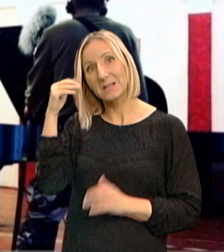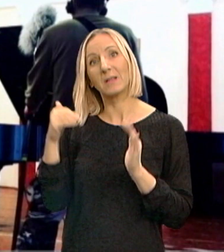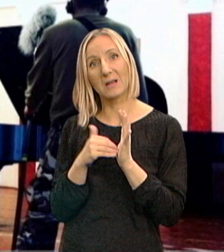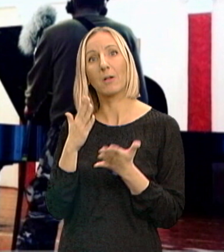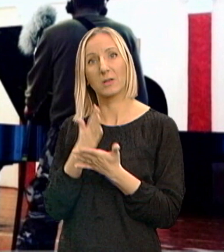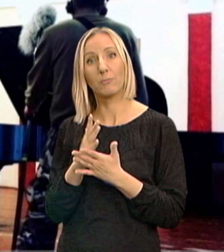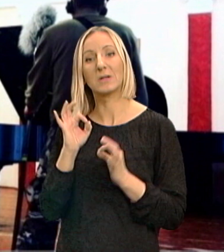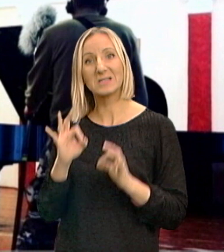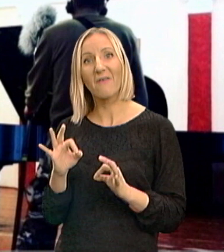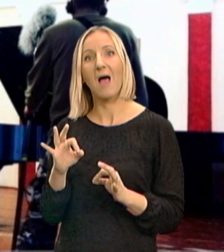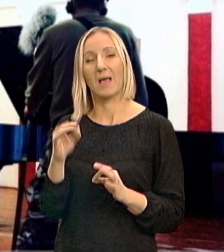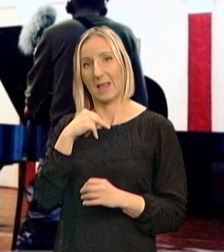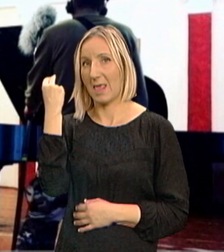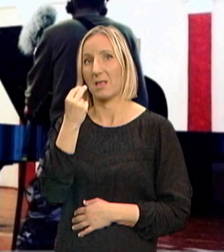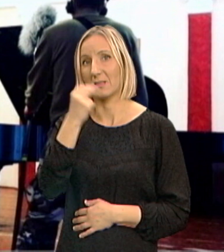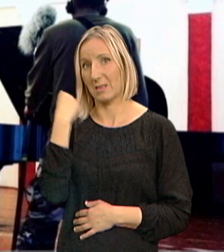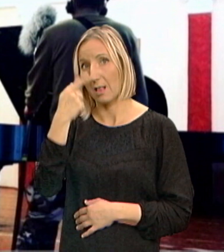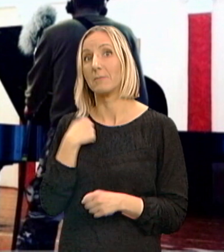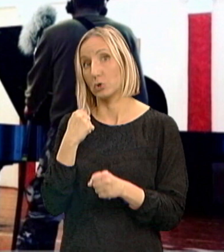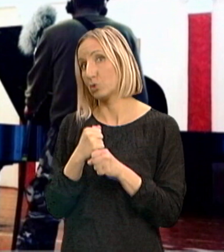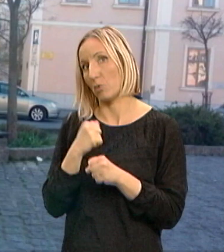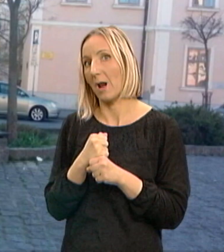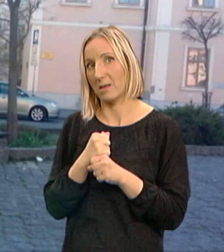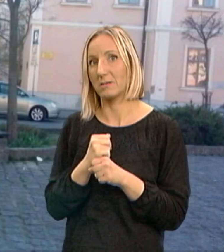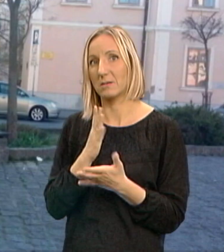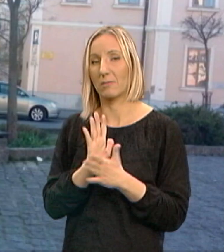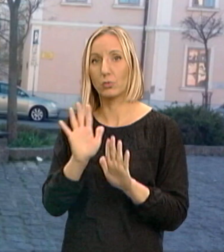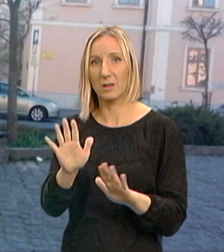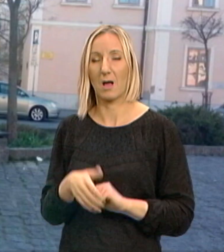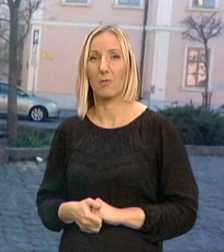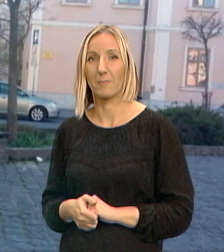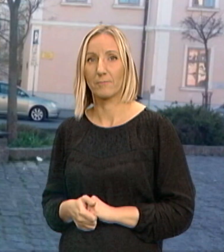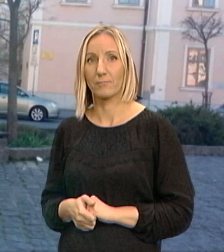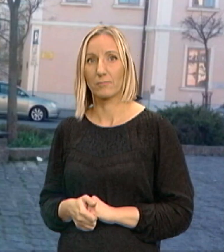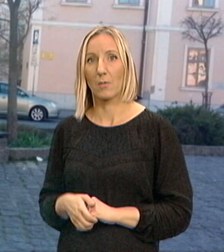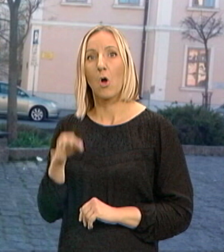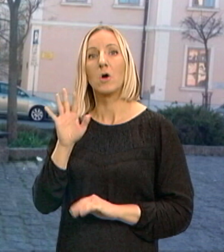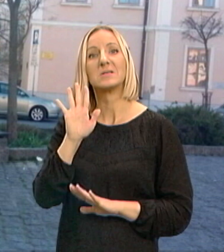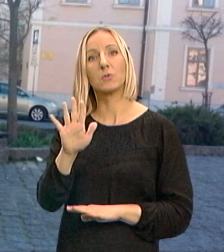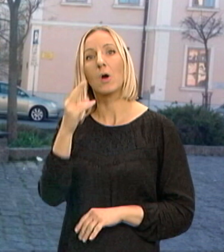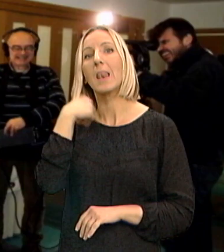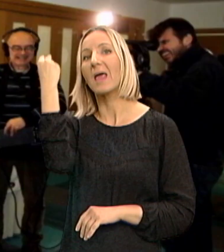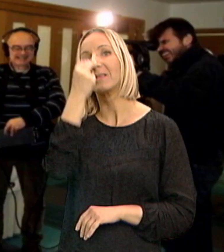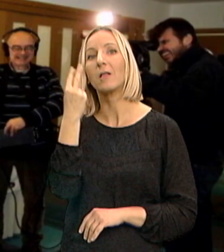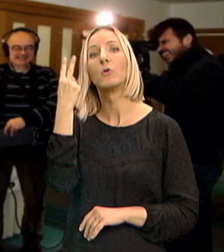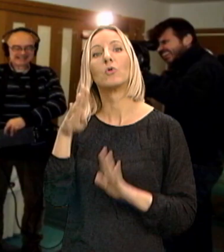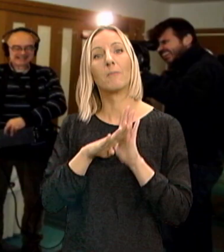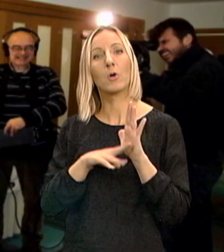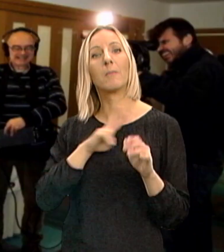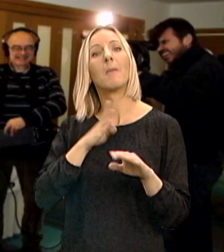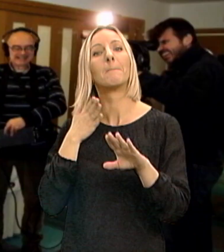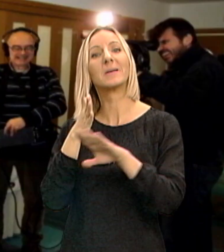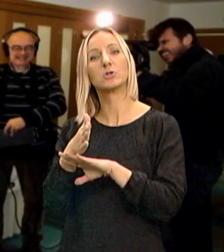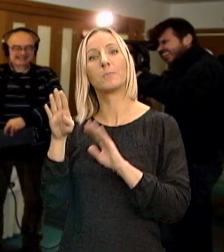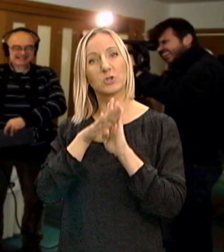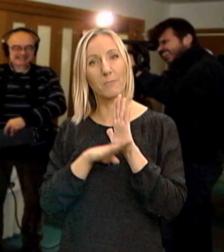da ide svake sedmice pa ćemo raditi na tome. Osim toga, nedeljom na drugom programu imamo pristupačni program